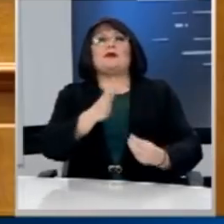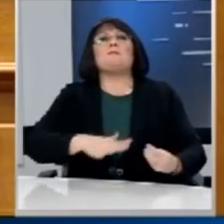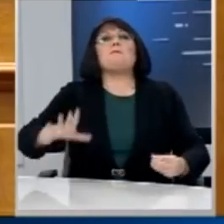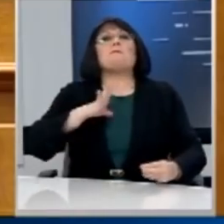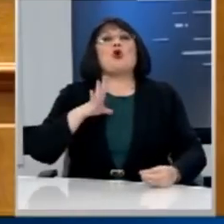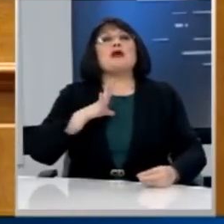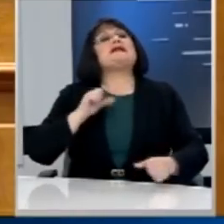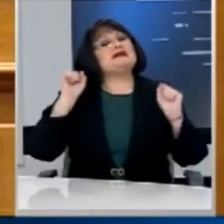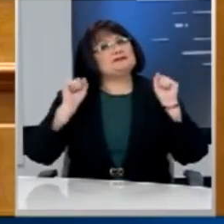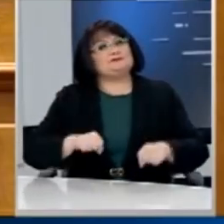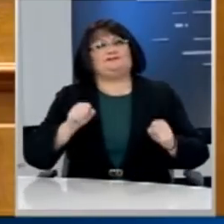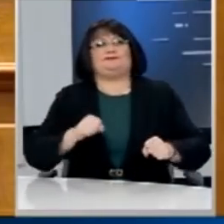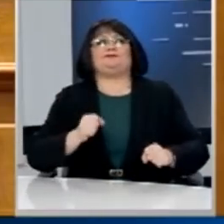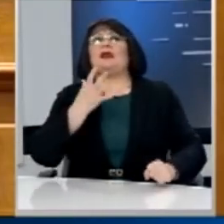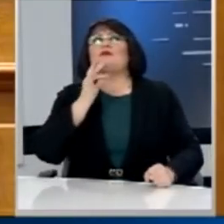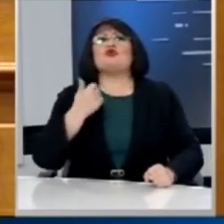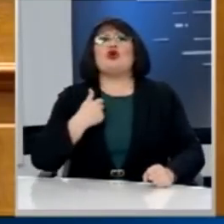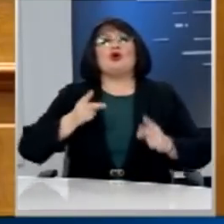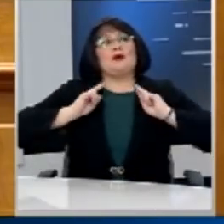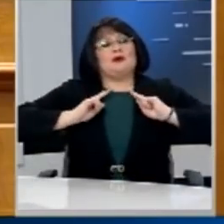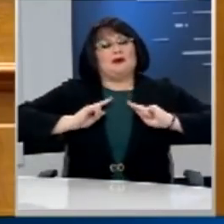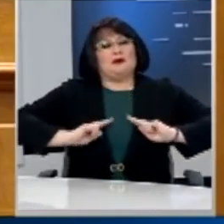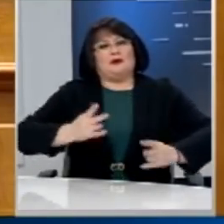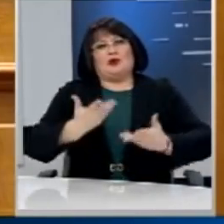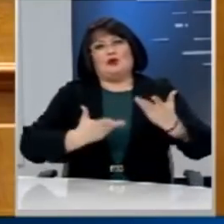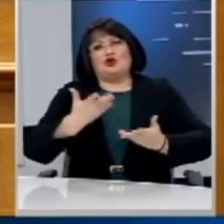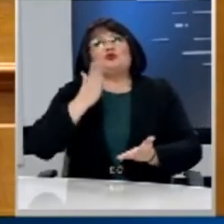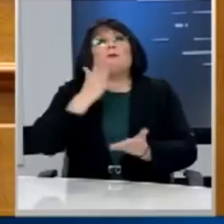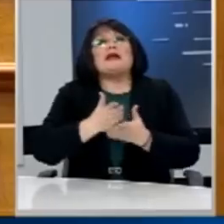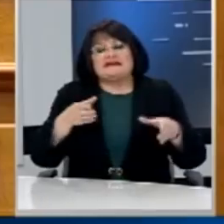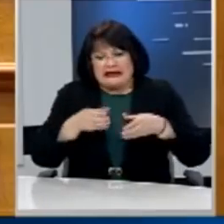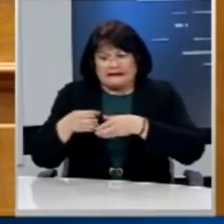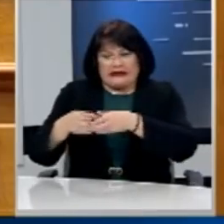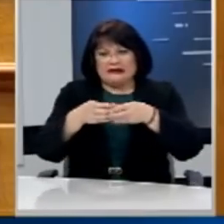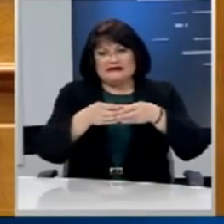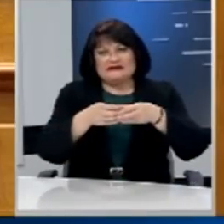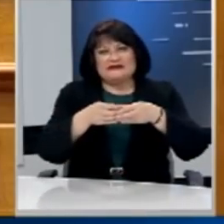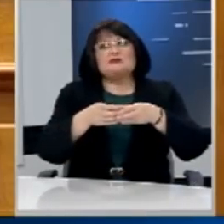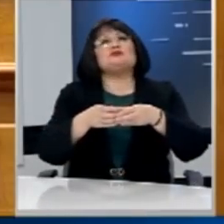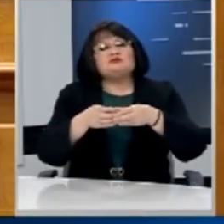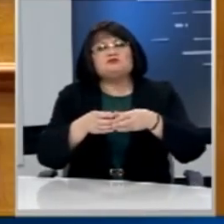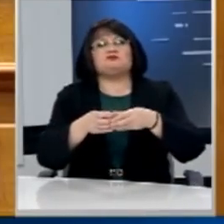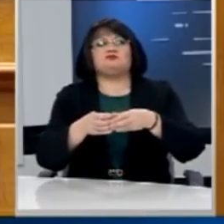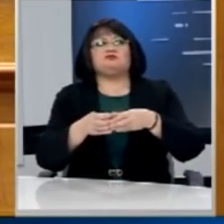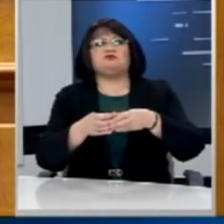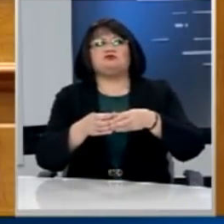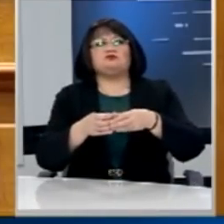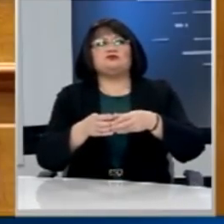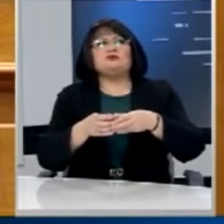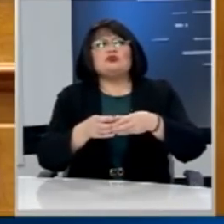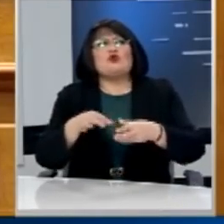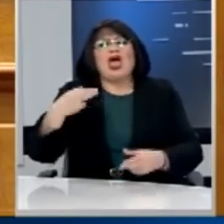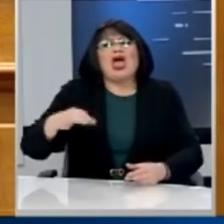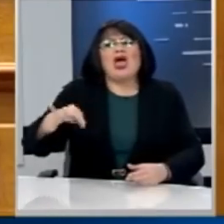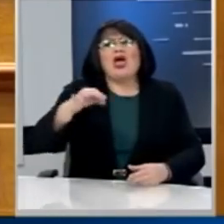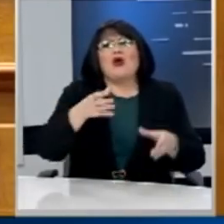πολίτες. Γιατί ο προϋπολογισμός ανακουφίζει τη μεσαία τάξη και φροντίζει για τους ασθενέστερους μέσα